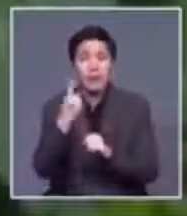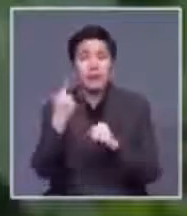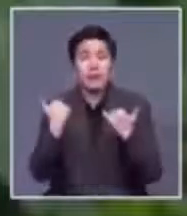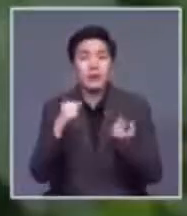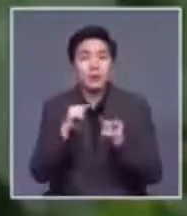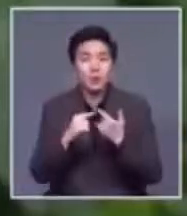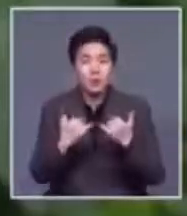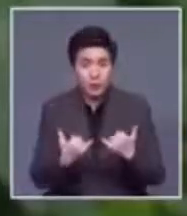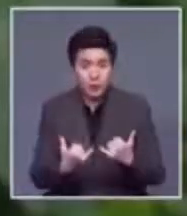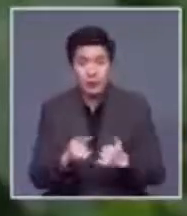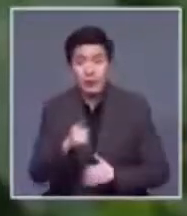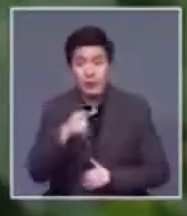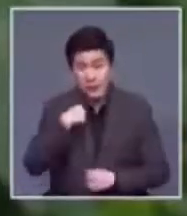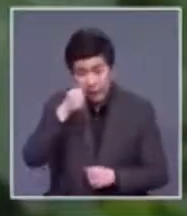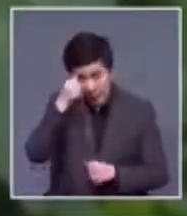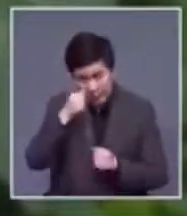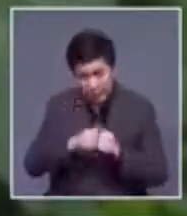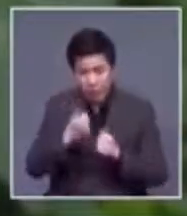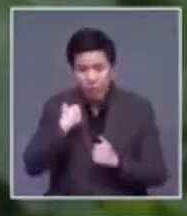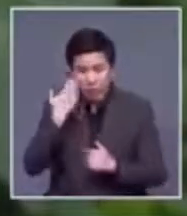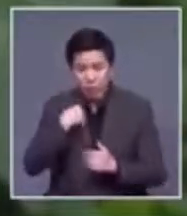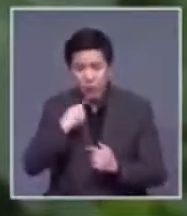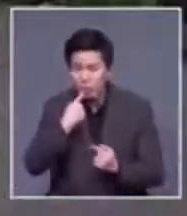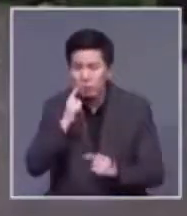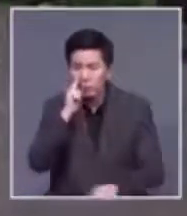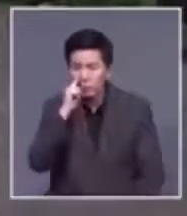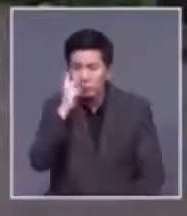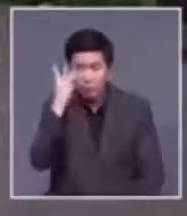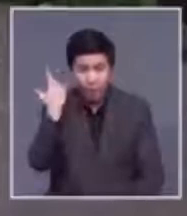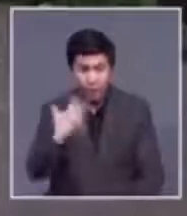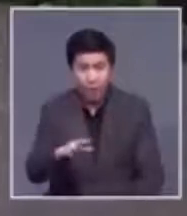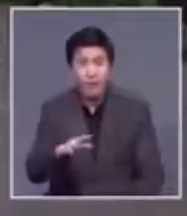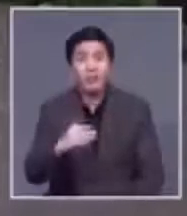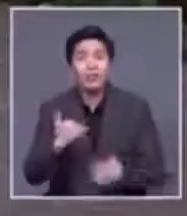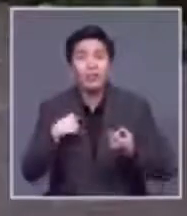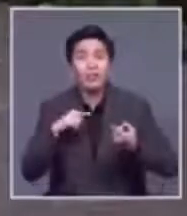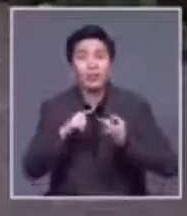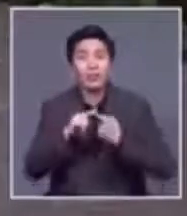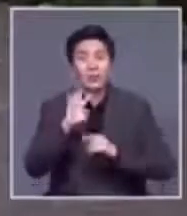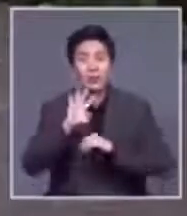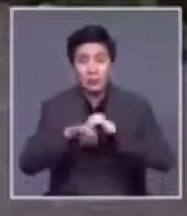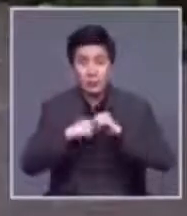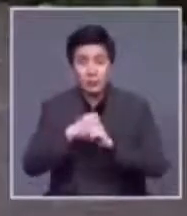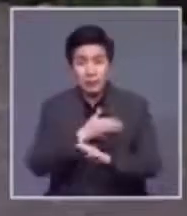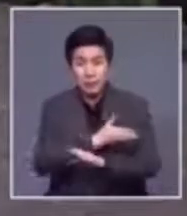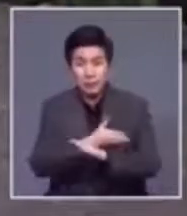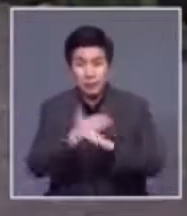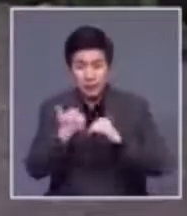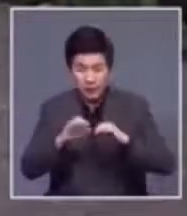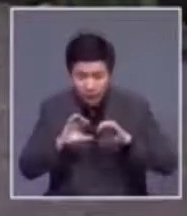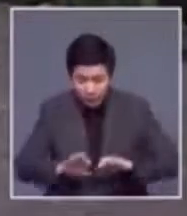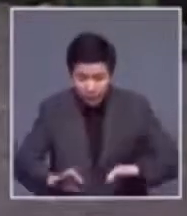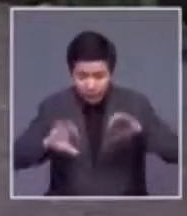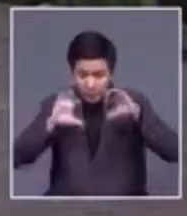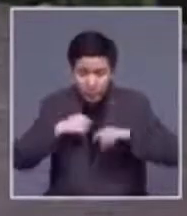จจุบันด้วยนะคะจำได้ว่าเราคุยกันในเดินหน้าประเทศไทยมาหลายครั้งด้วยกันแล้วก็ ไประยะเวลาเกือบ4ปีแล้วที่รัฐบาลเนี่ยนะคะ